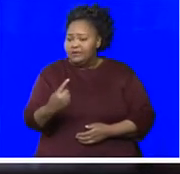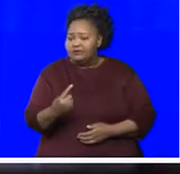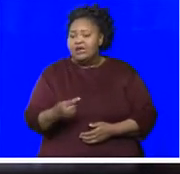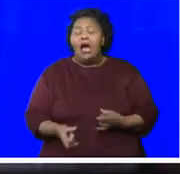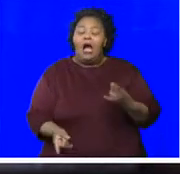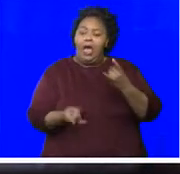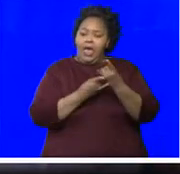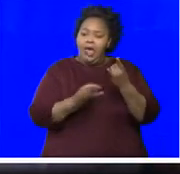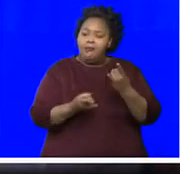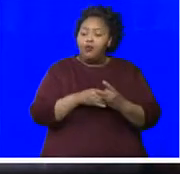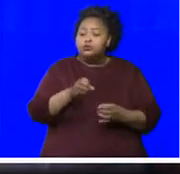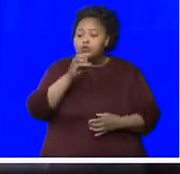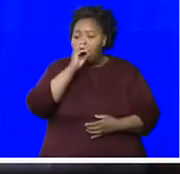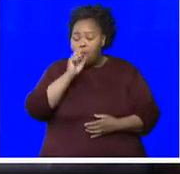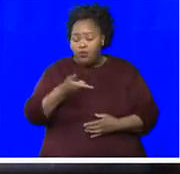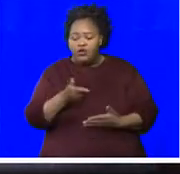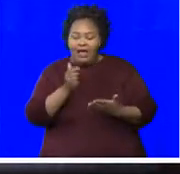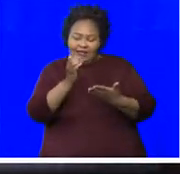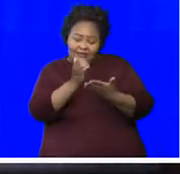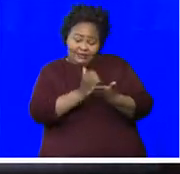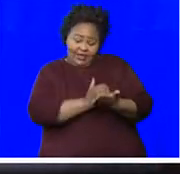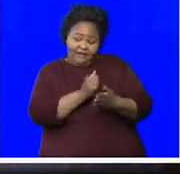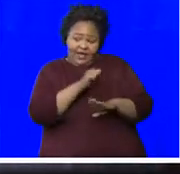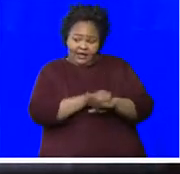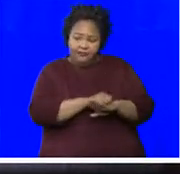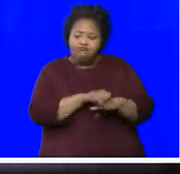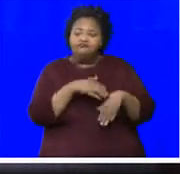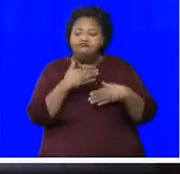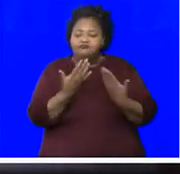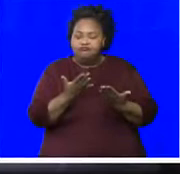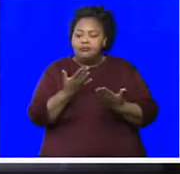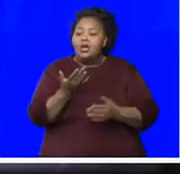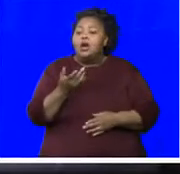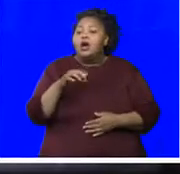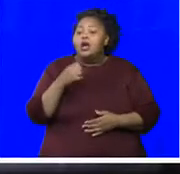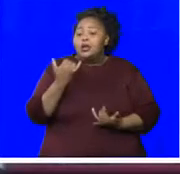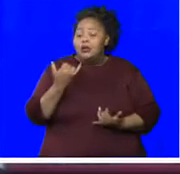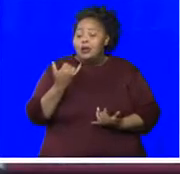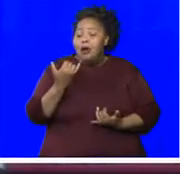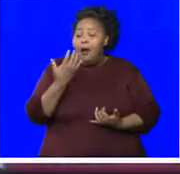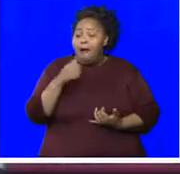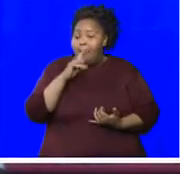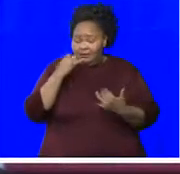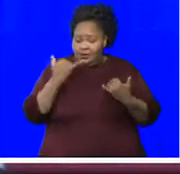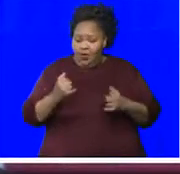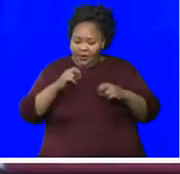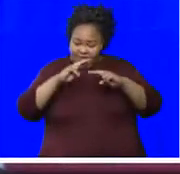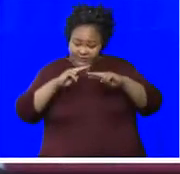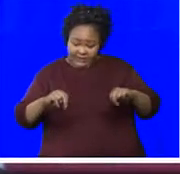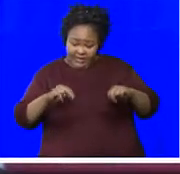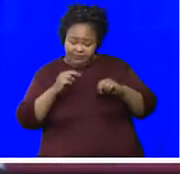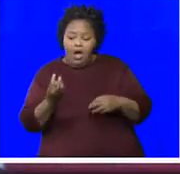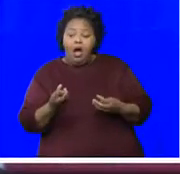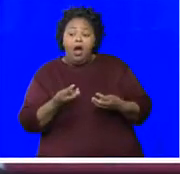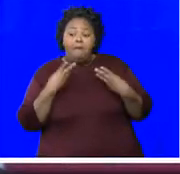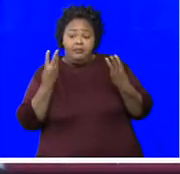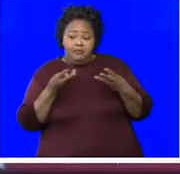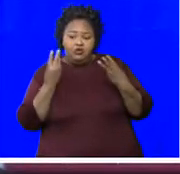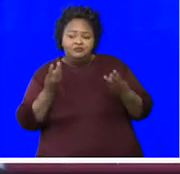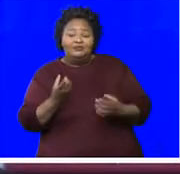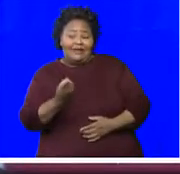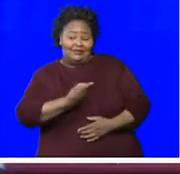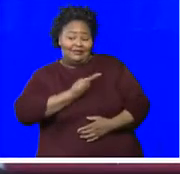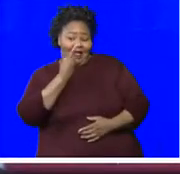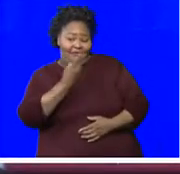etimotolo. Lisawaphenya ngokubanikati betimoto bangawasebenzisa ngekuthanza kwabo. Bokhanza ukuthi masiwabuka lamaphilisi lamanye